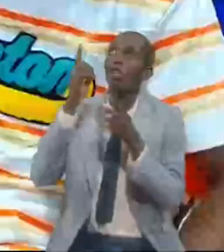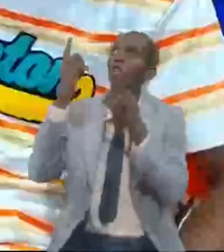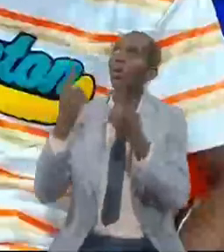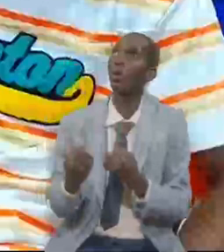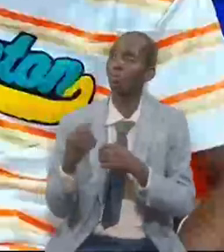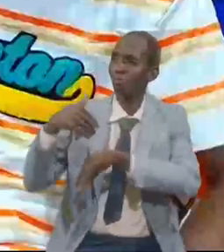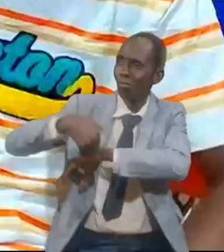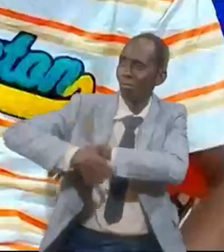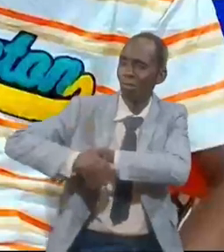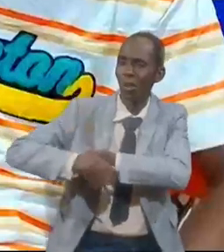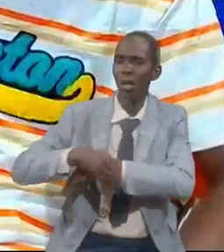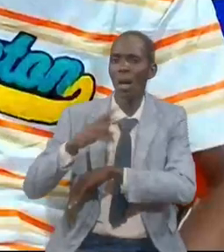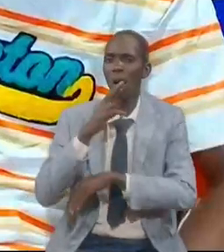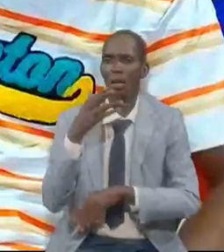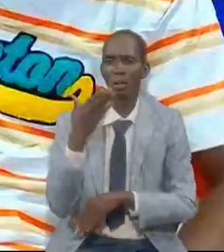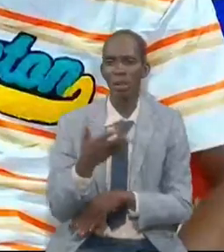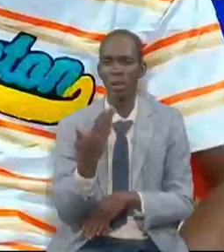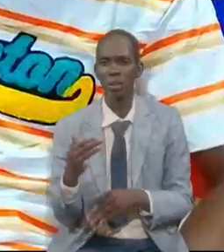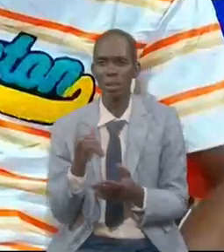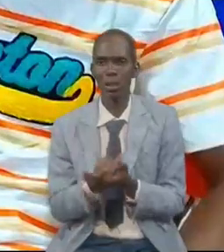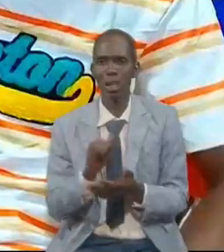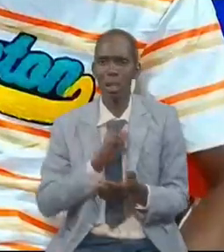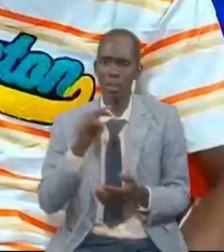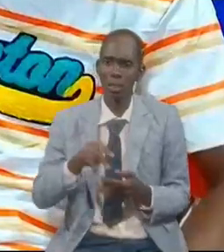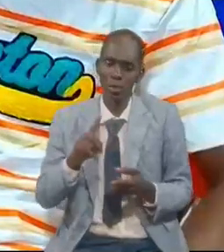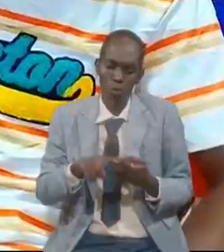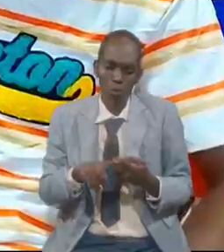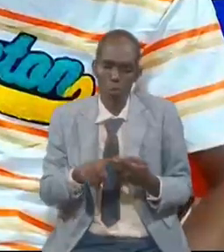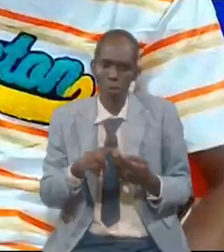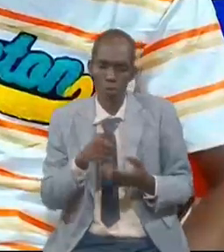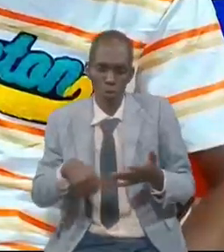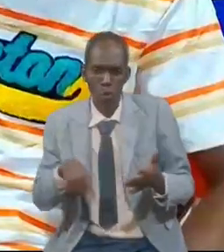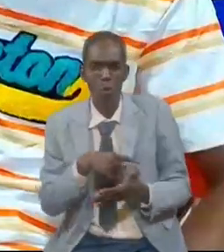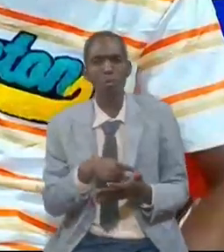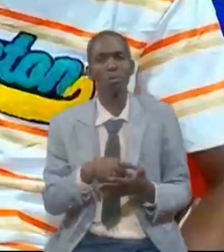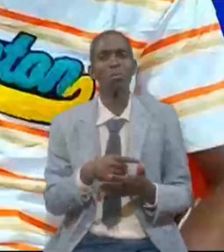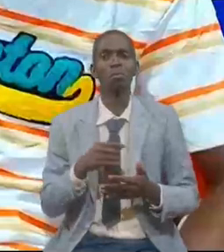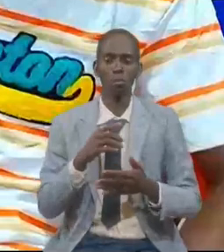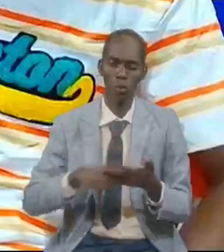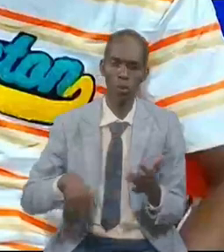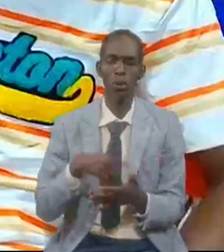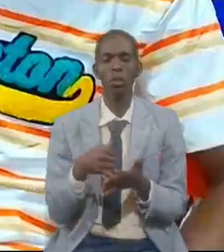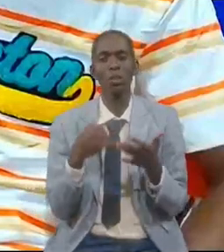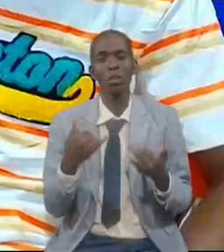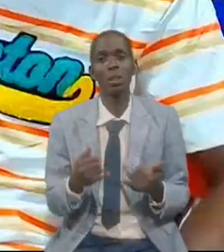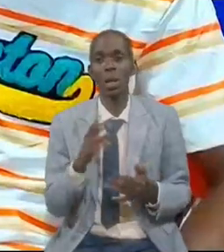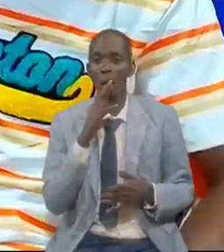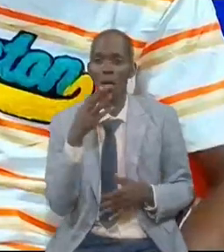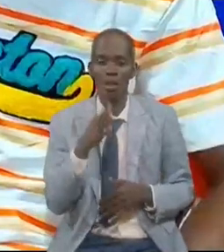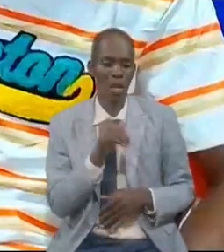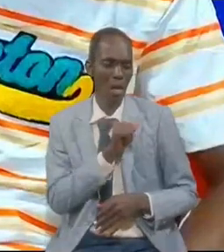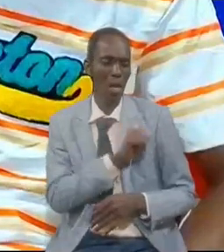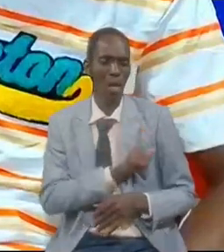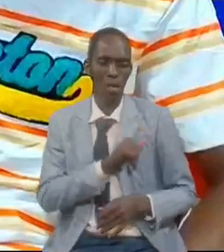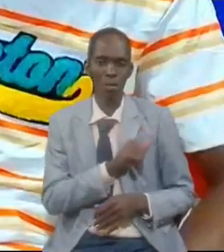a-t-il des choses à régler? Et s'il vient ce soir, et y a-t-il